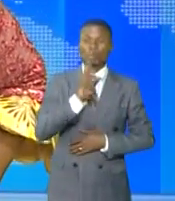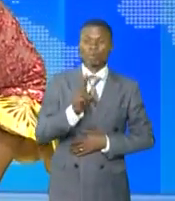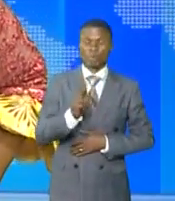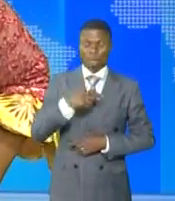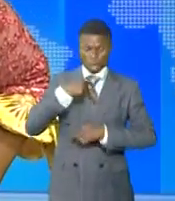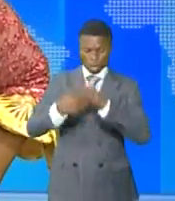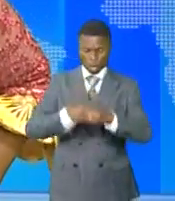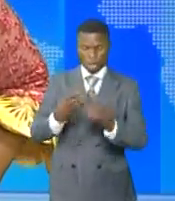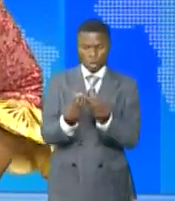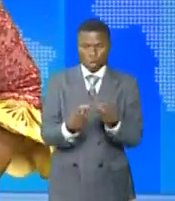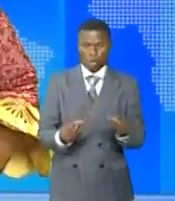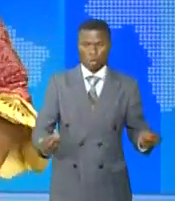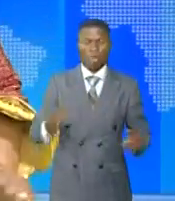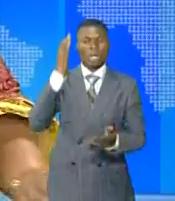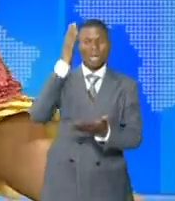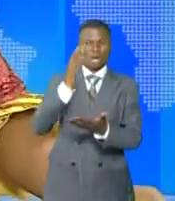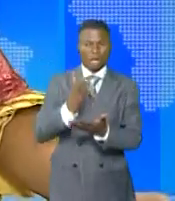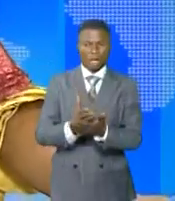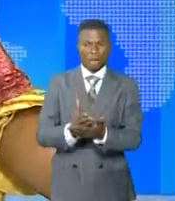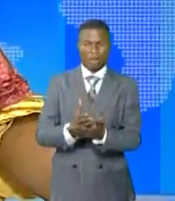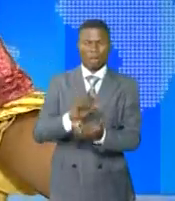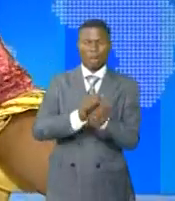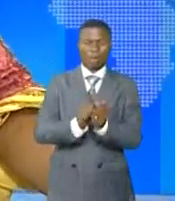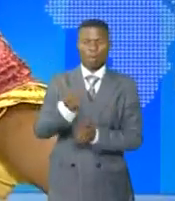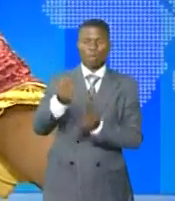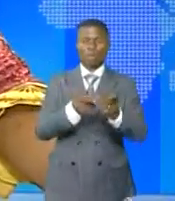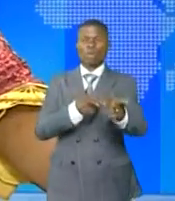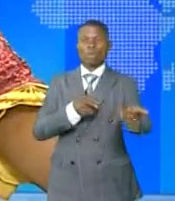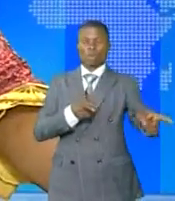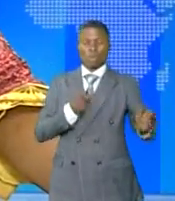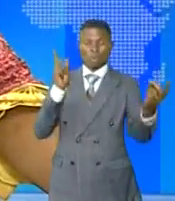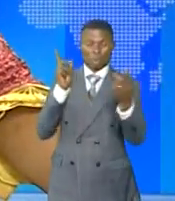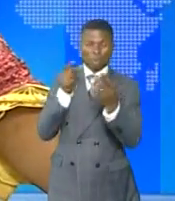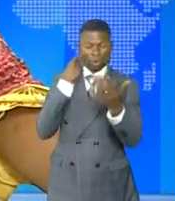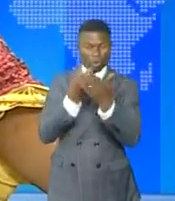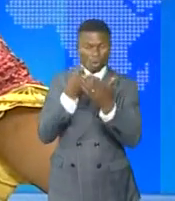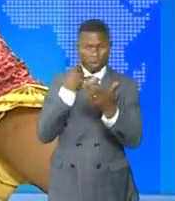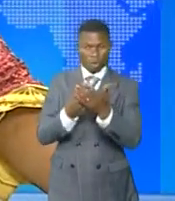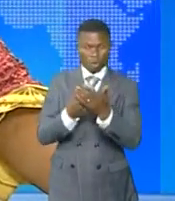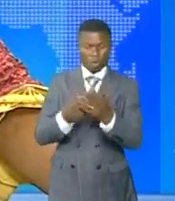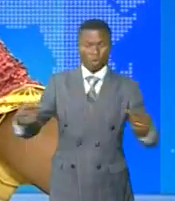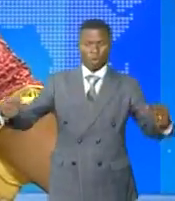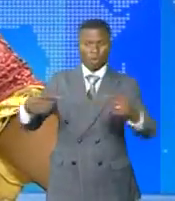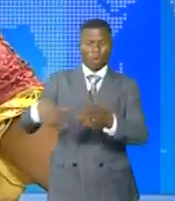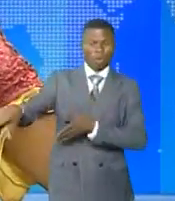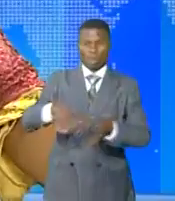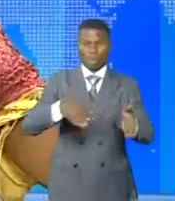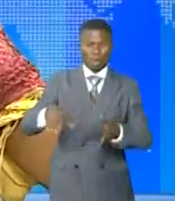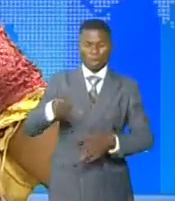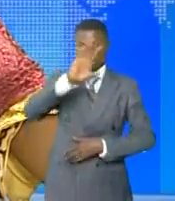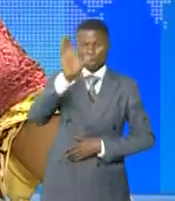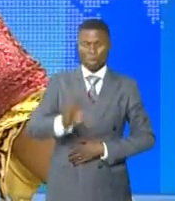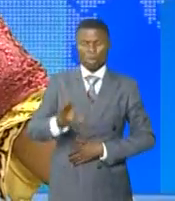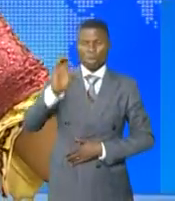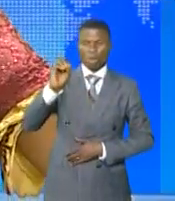d'une solution pour mettre fin aux embouteillages monstres constatés au niveau du croisement des avenues Comorico et Ohua